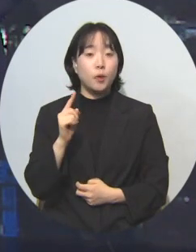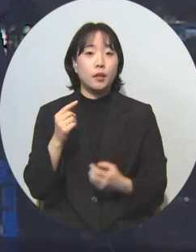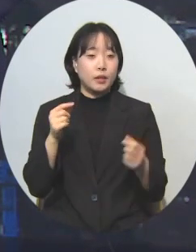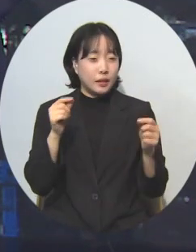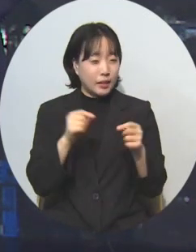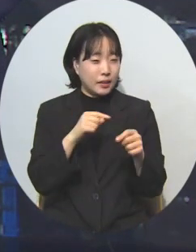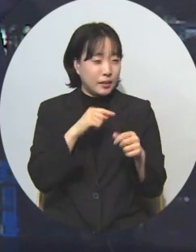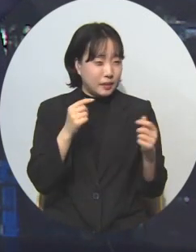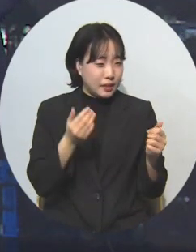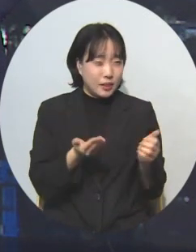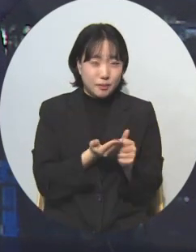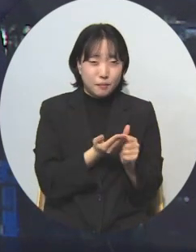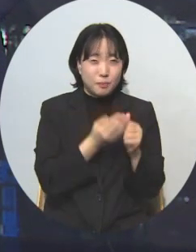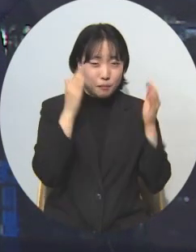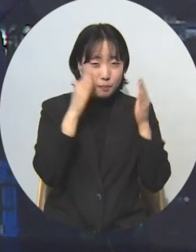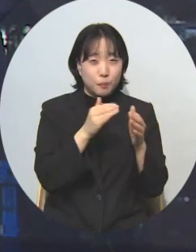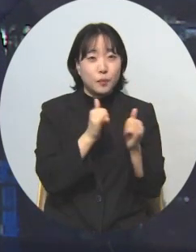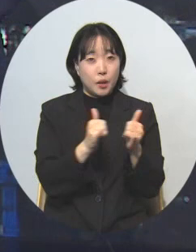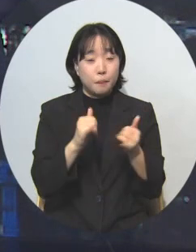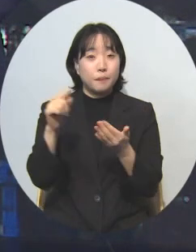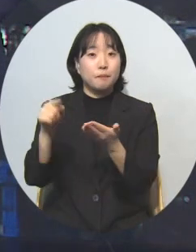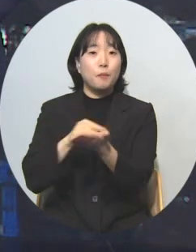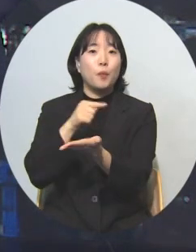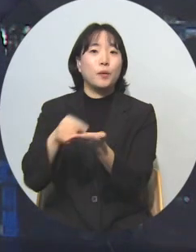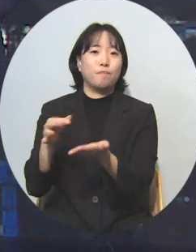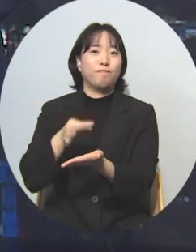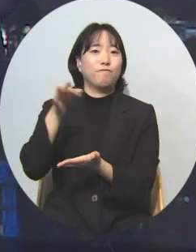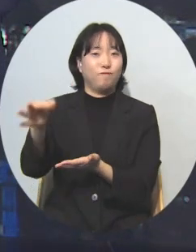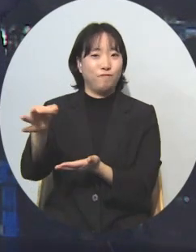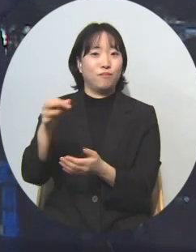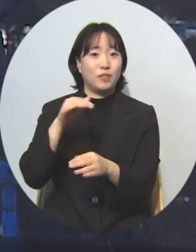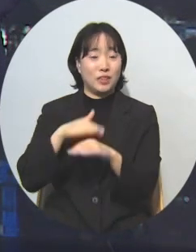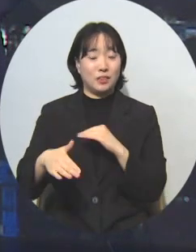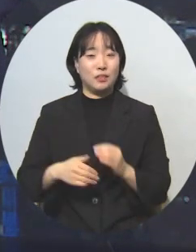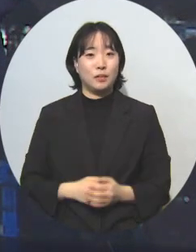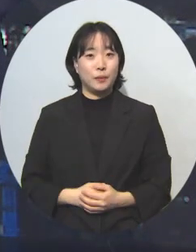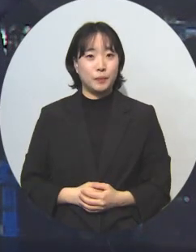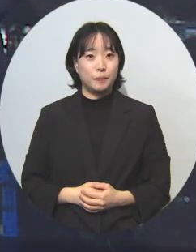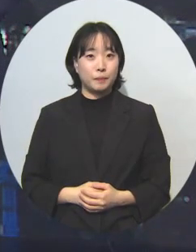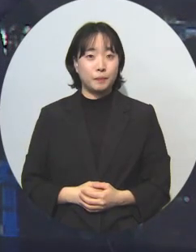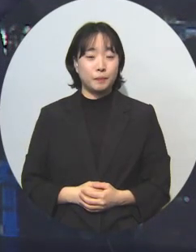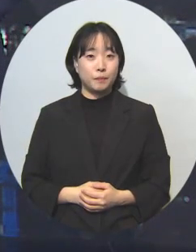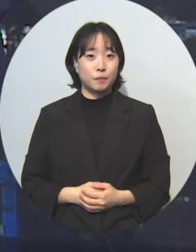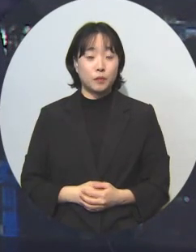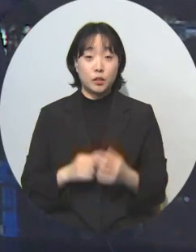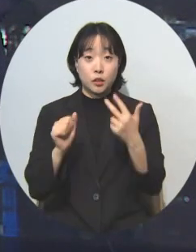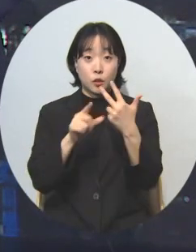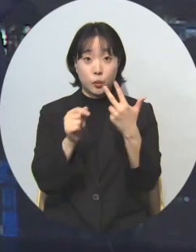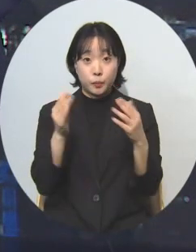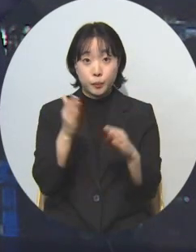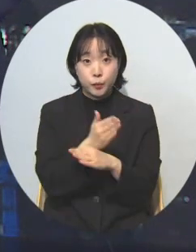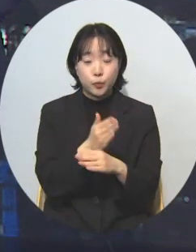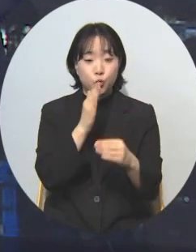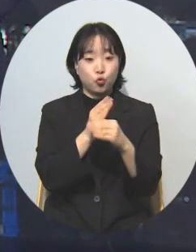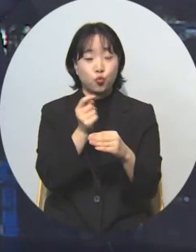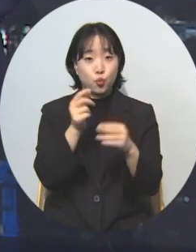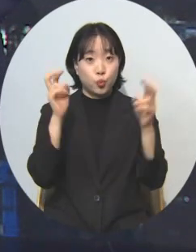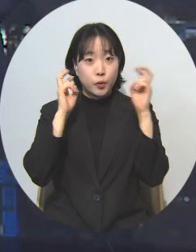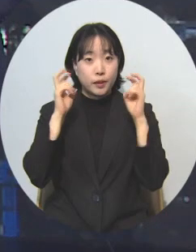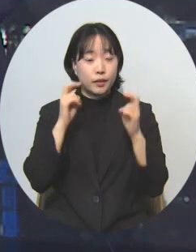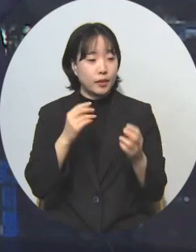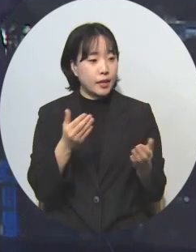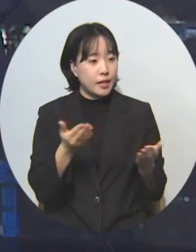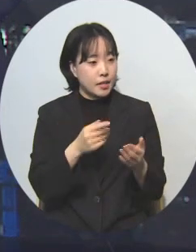나눠 동료들에게 보상금을 주는 겁니다 오늘 7월부터 중소기업에서 업무를 분담한 동료